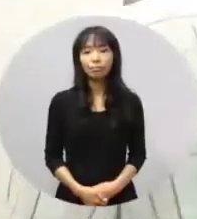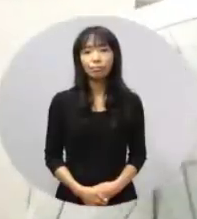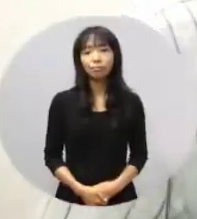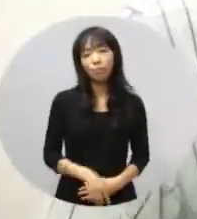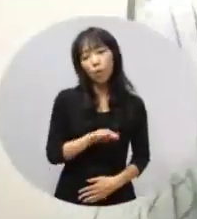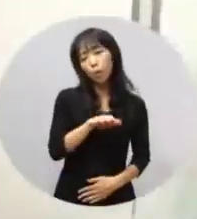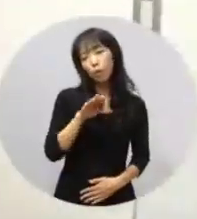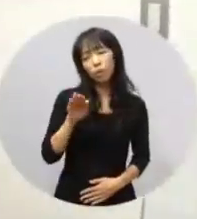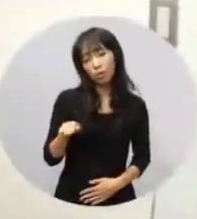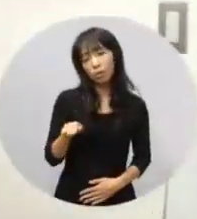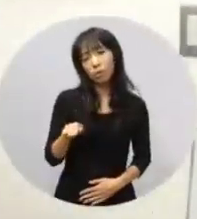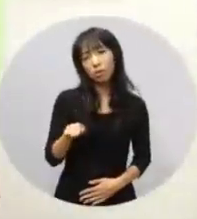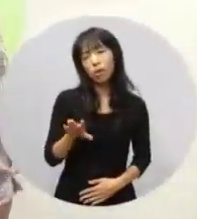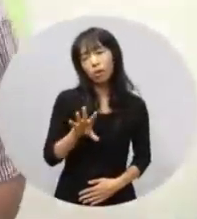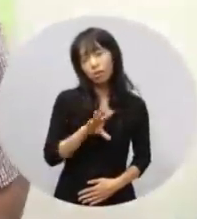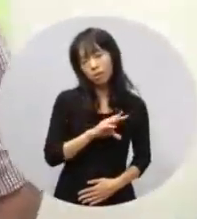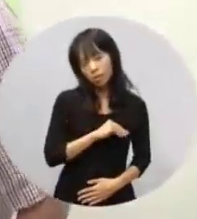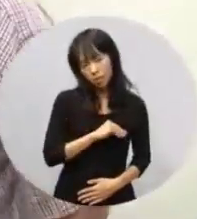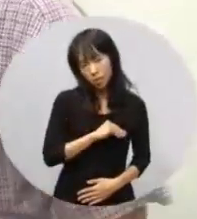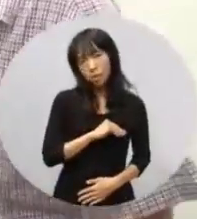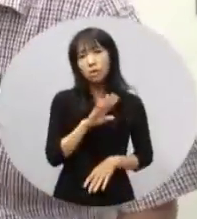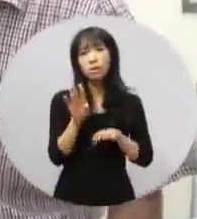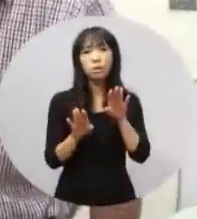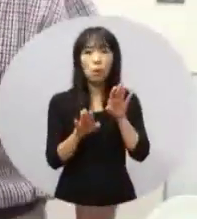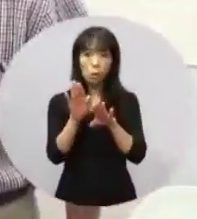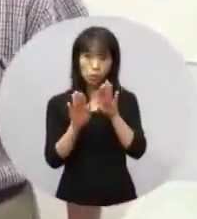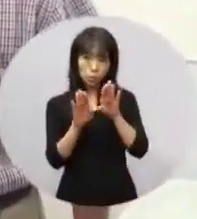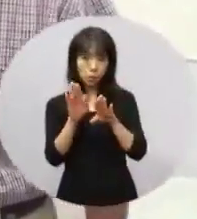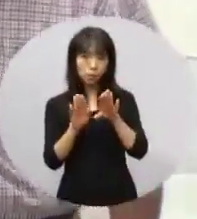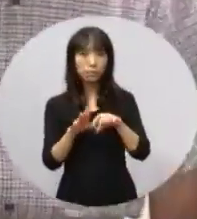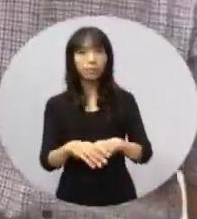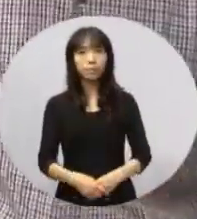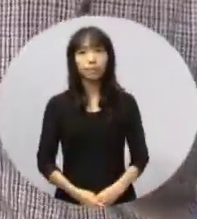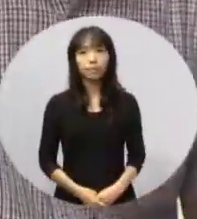子どもたちとっても名残惜しそう